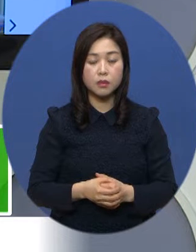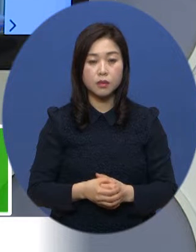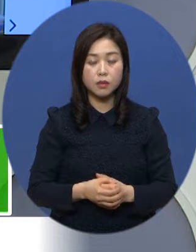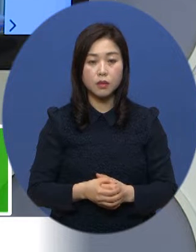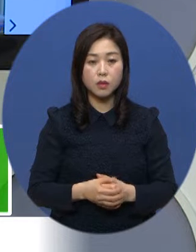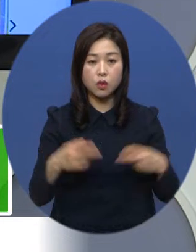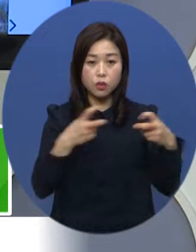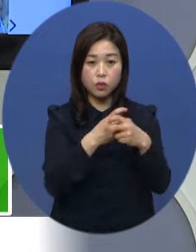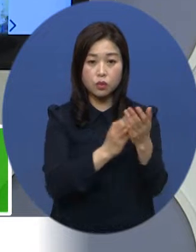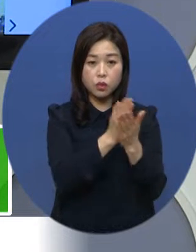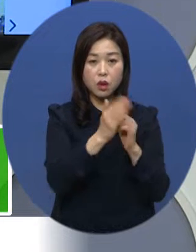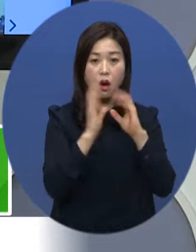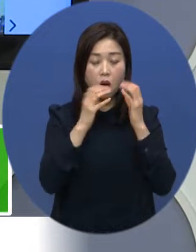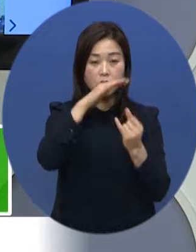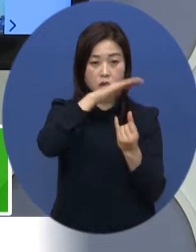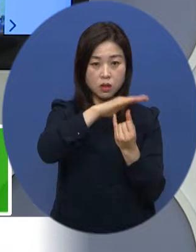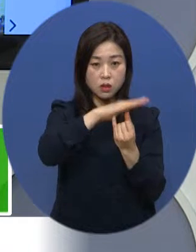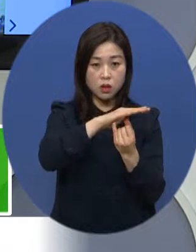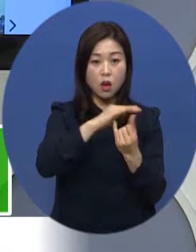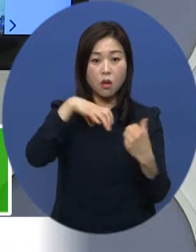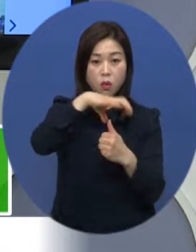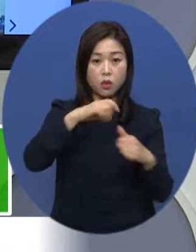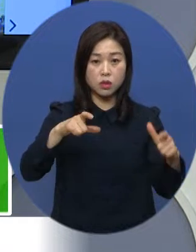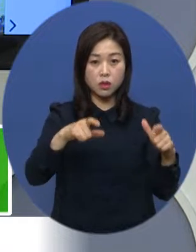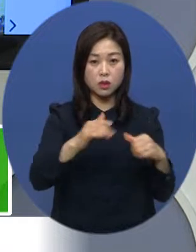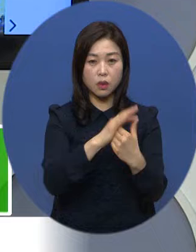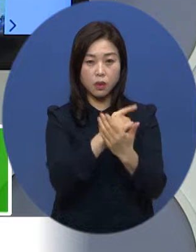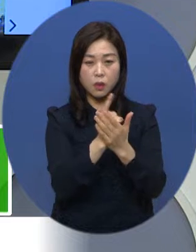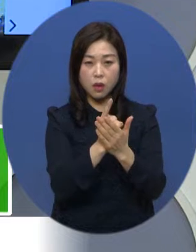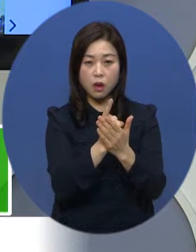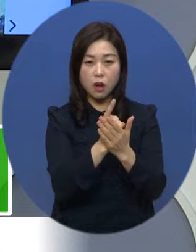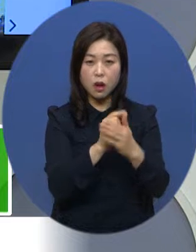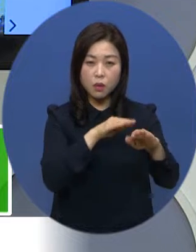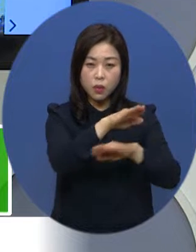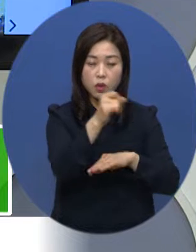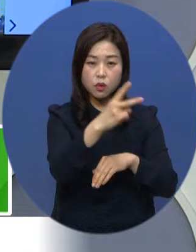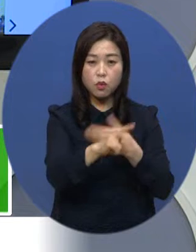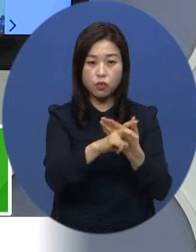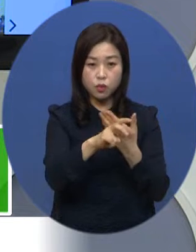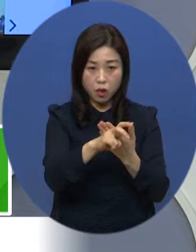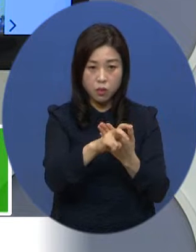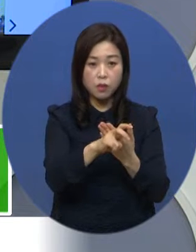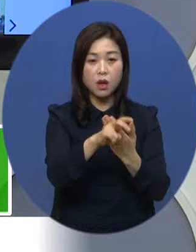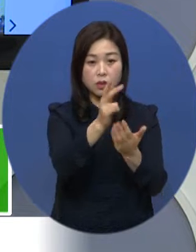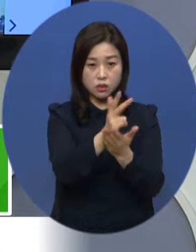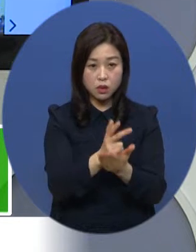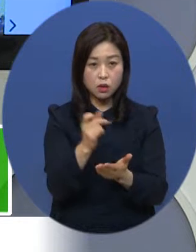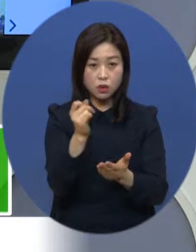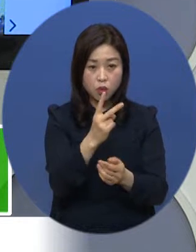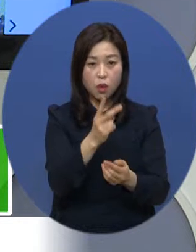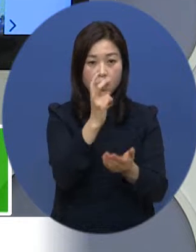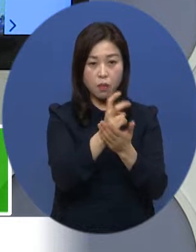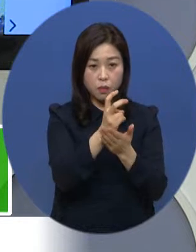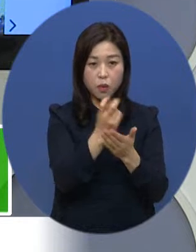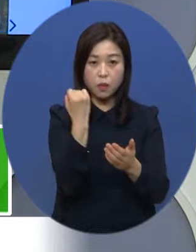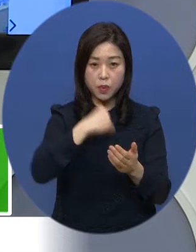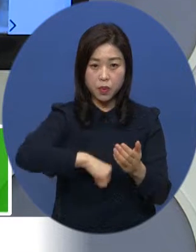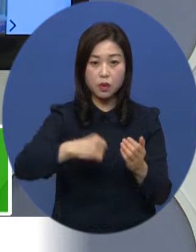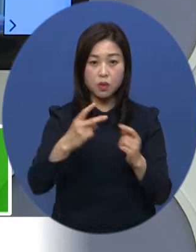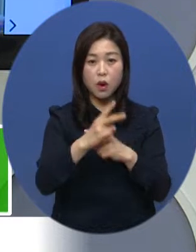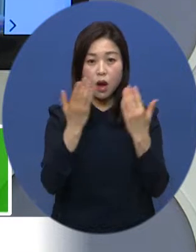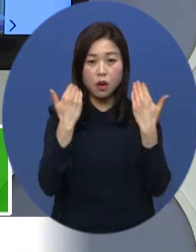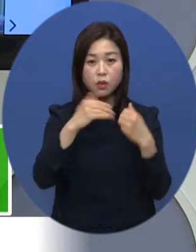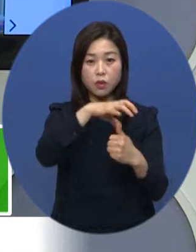교통 분야는 어린이 보호구역 내에 과속과 불법주정차 뎅 교통법규 위반 여부와 학교 주변 통학로 안전